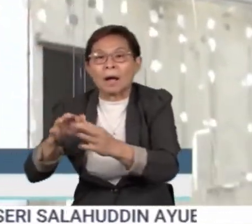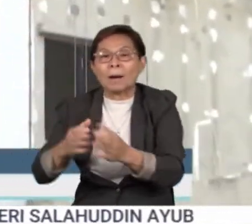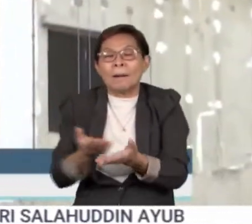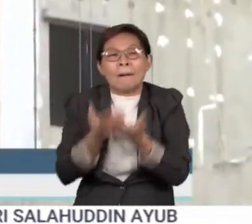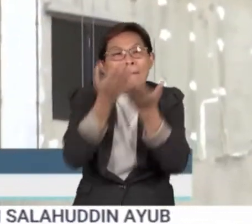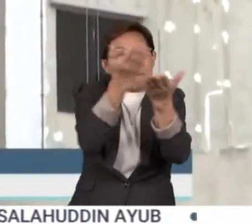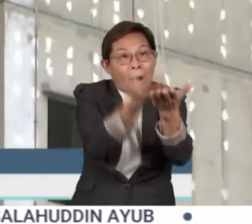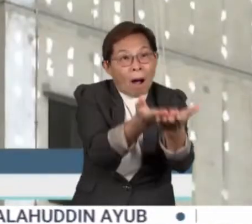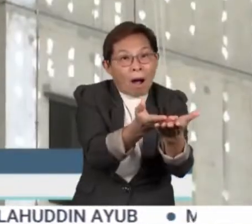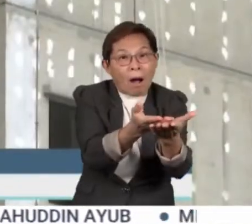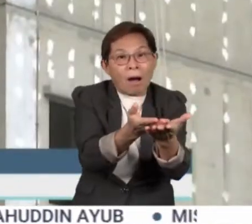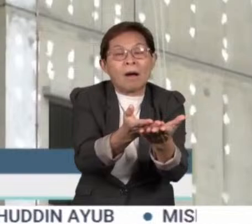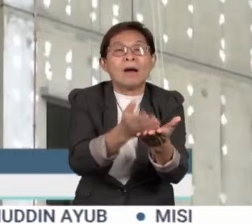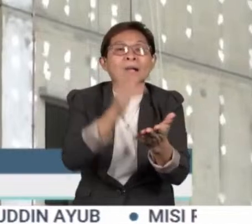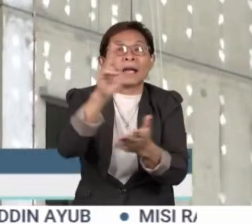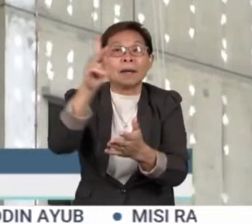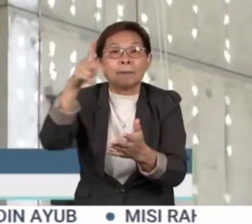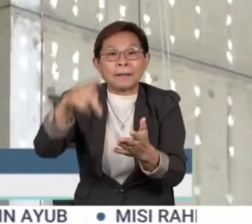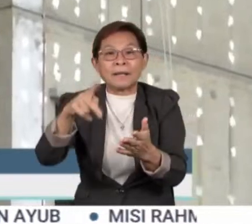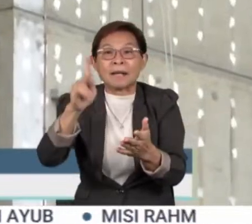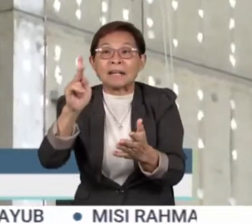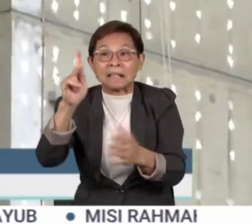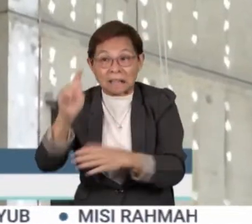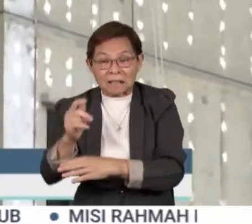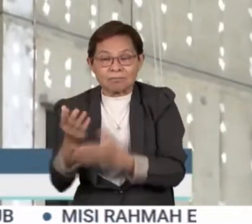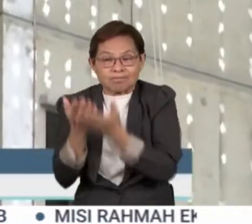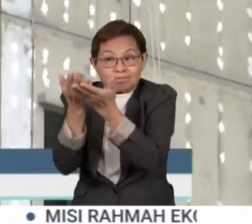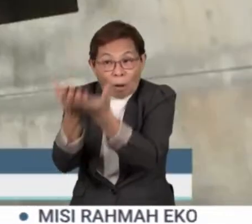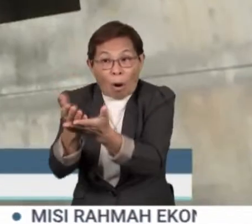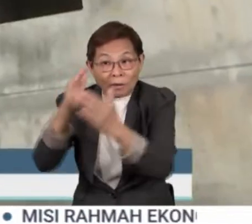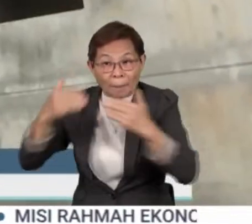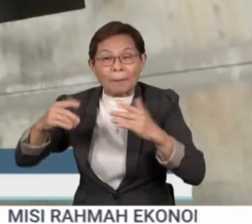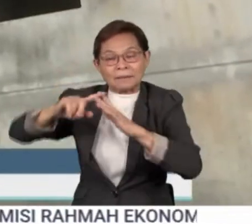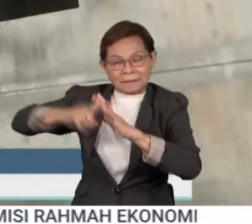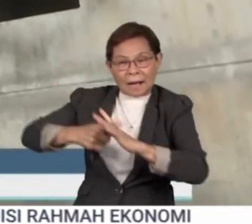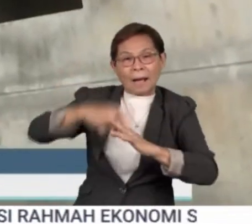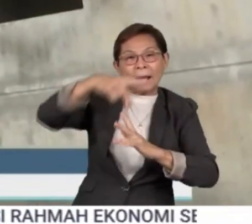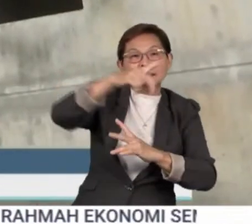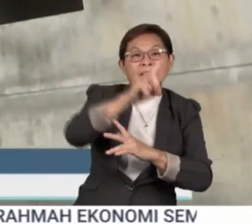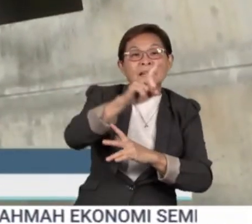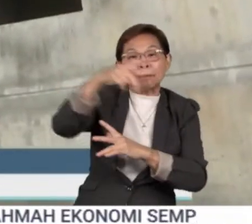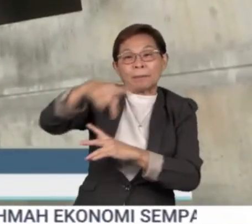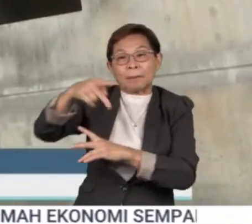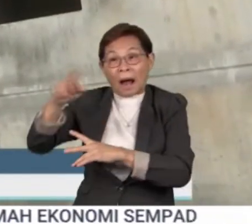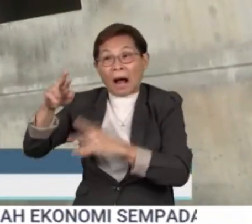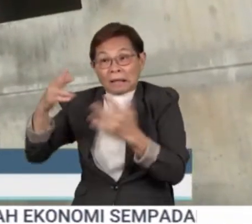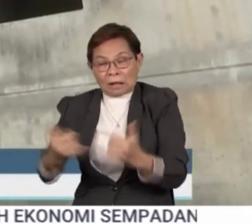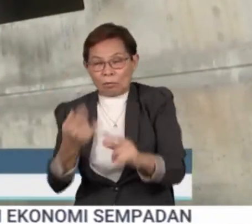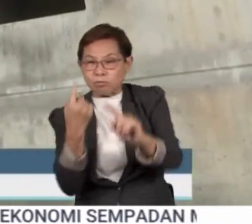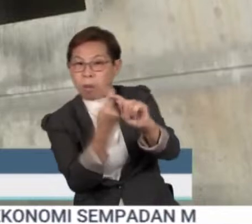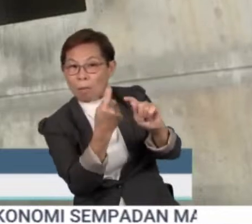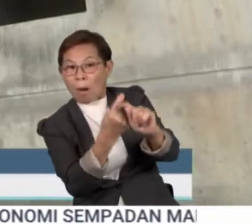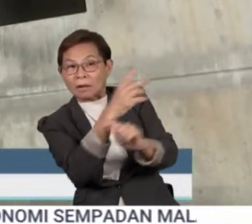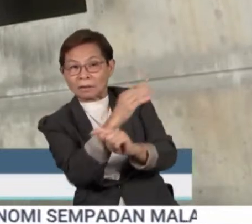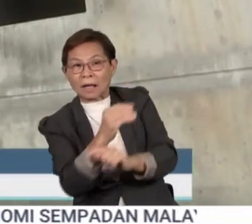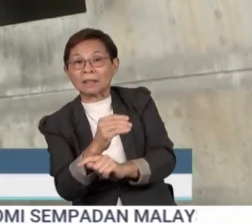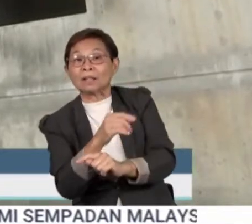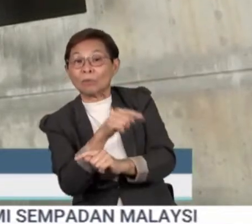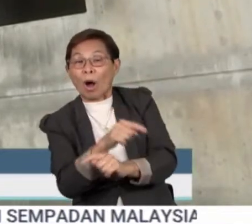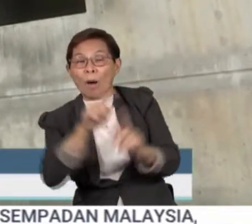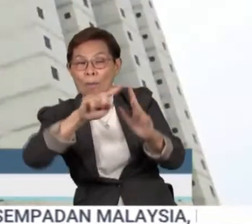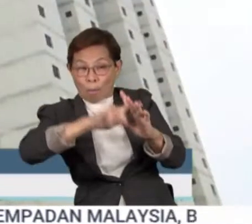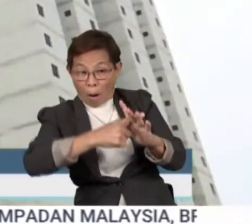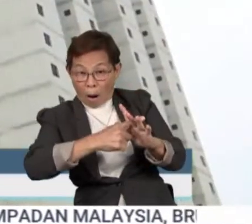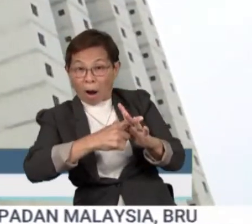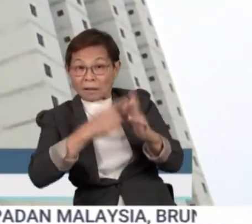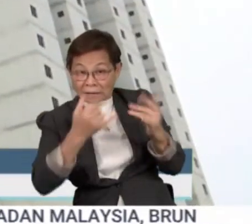dipanjangkan kepada Kementerian Kerajaan Tempatan dan Perumahan agar dapat diwujudkan di PPR sedang dalam pembinaan dan sebagai